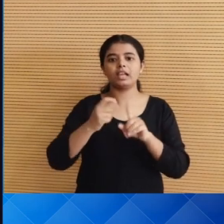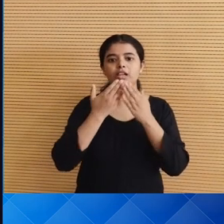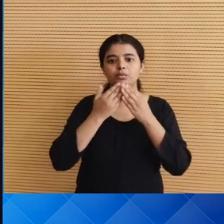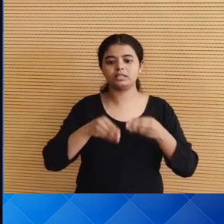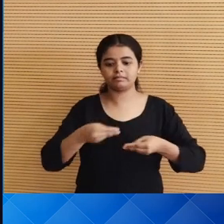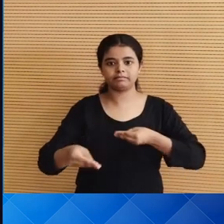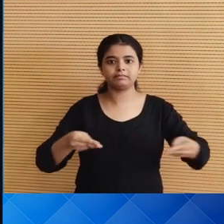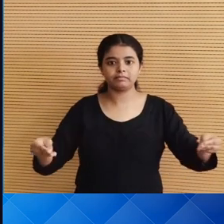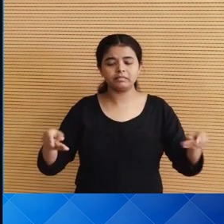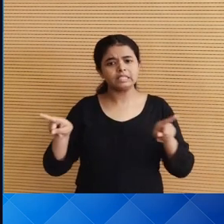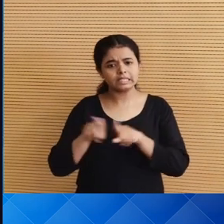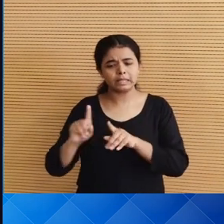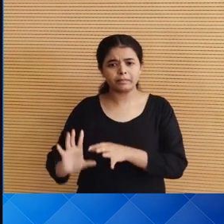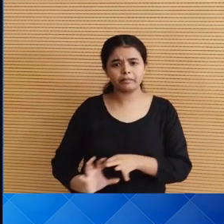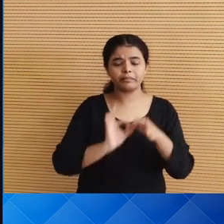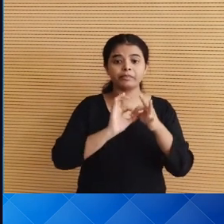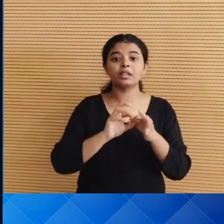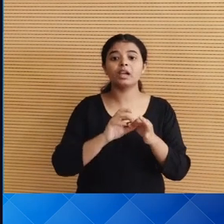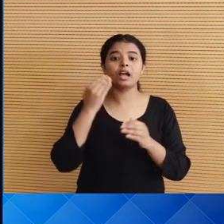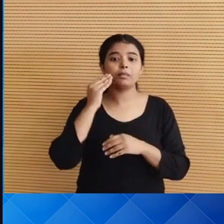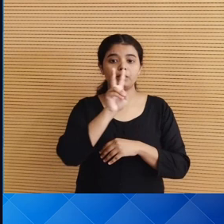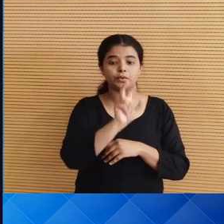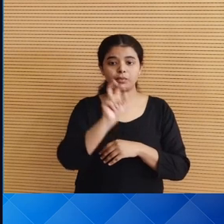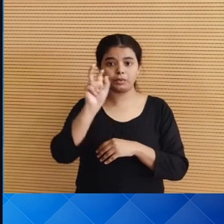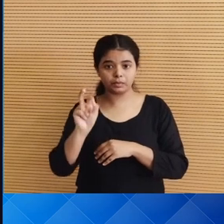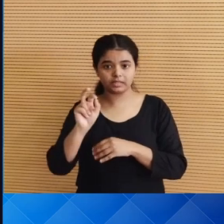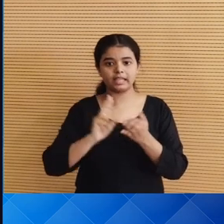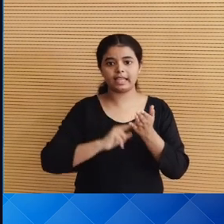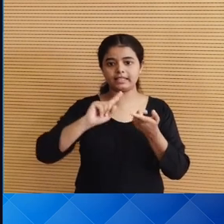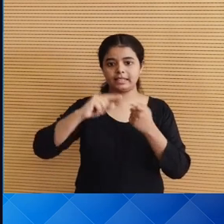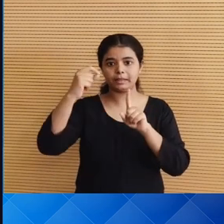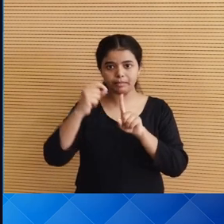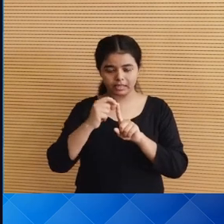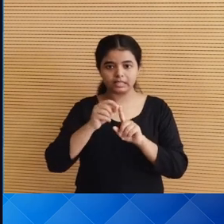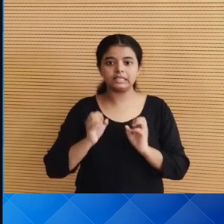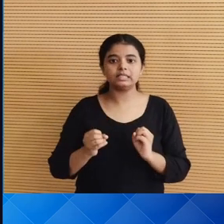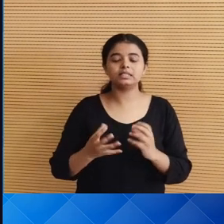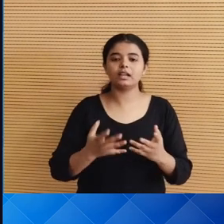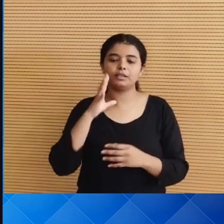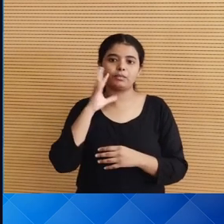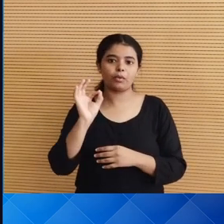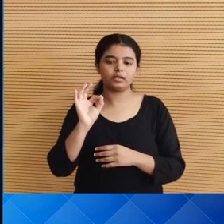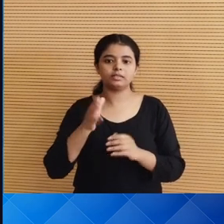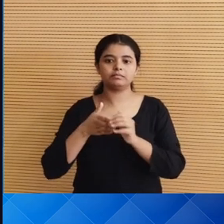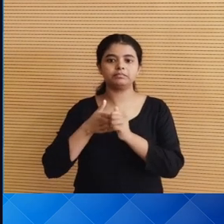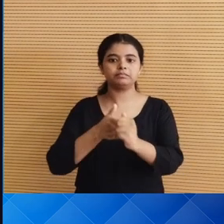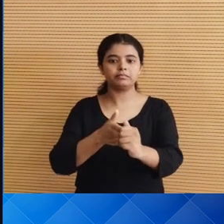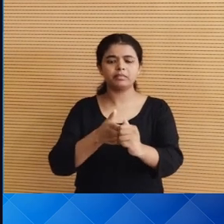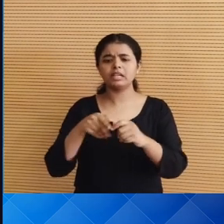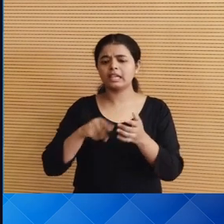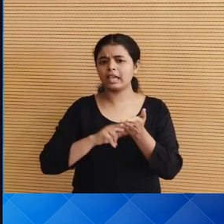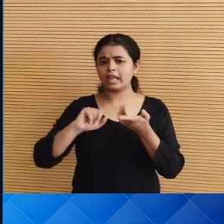इसी कड़ी में 2020 में राष्ट्रीय शिक्षा नीति ने अहम भूमिका निभाई है। यह शिक्षा